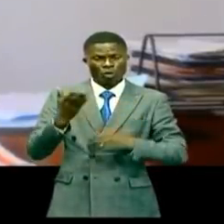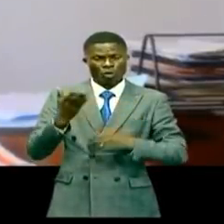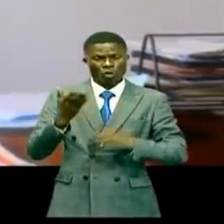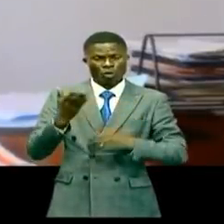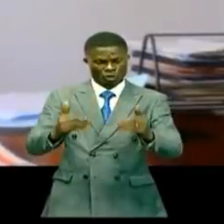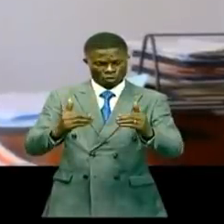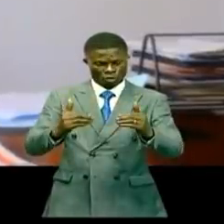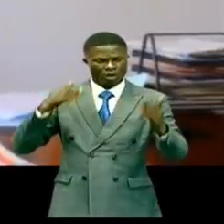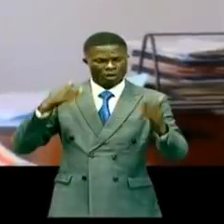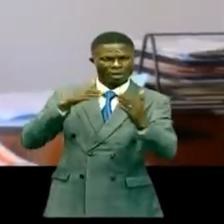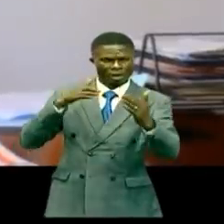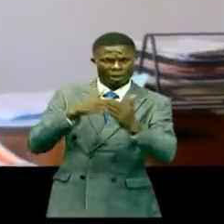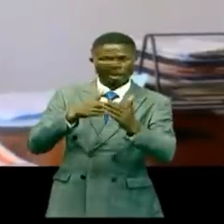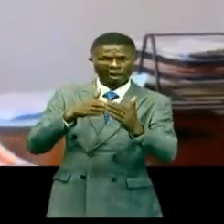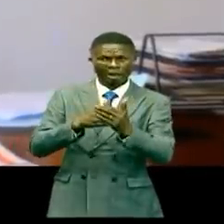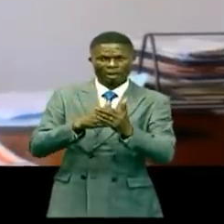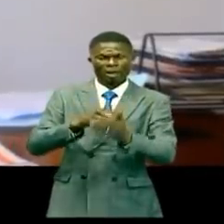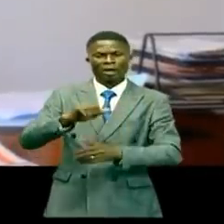continuent la traque